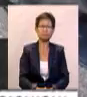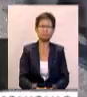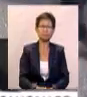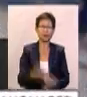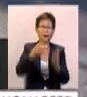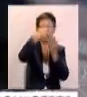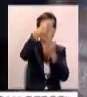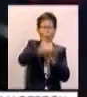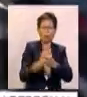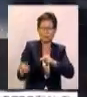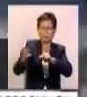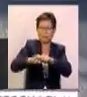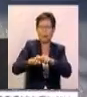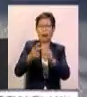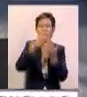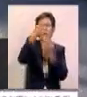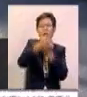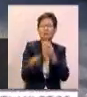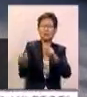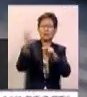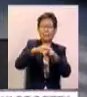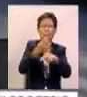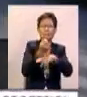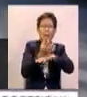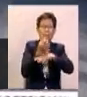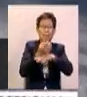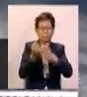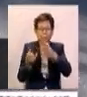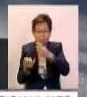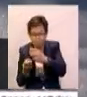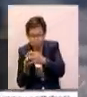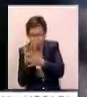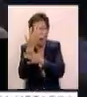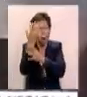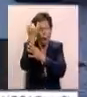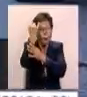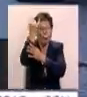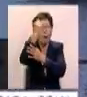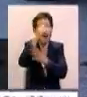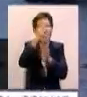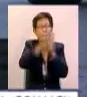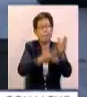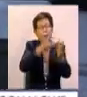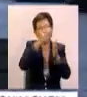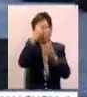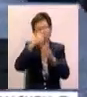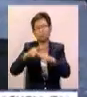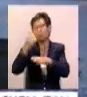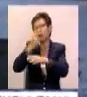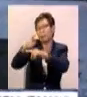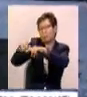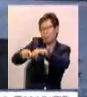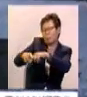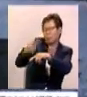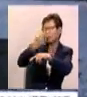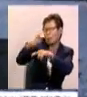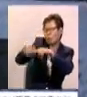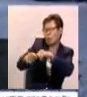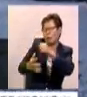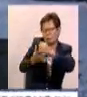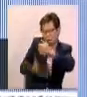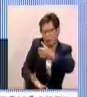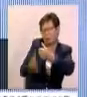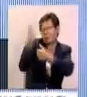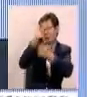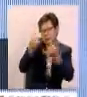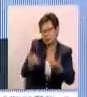Projek tambah emas merupakan cetusan idea Majlis Paralimpik Malaysia MPM bagi mengurangkan kebergantungan kepada dana kerajaan yang terhad ketika